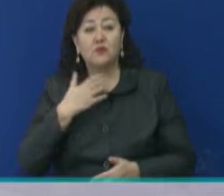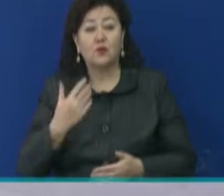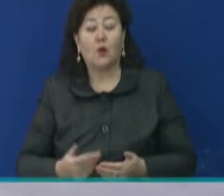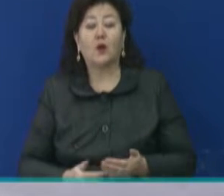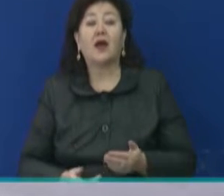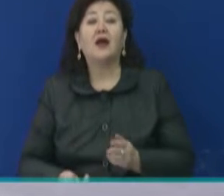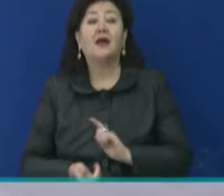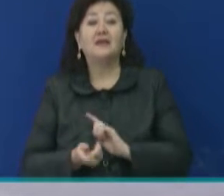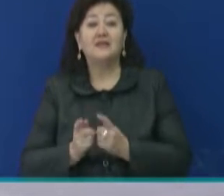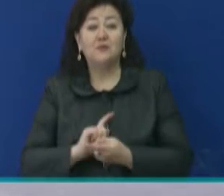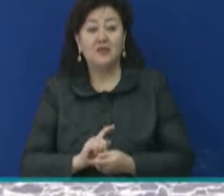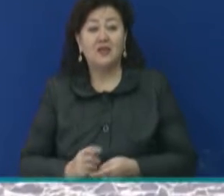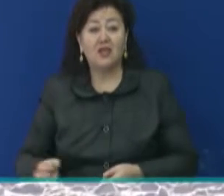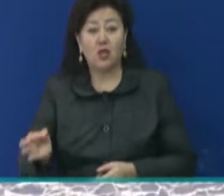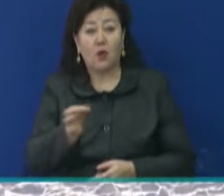такой